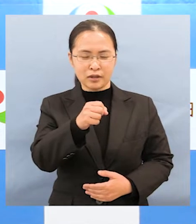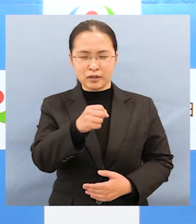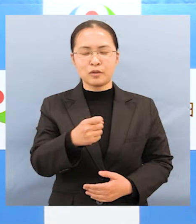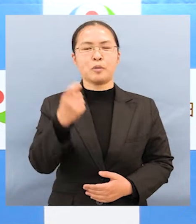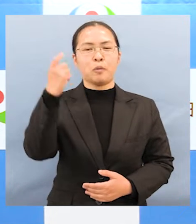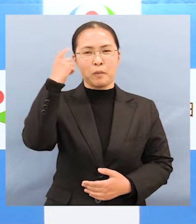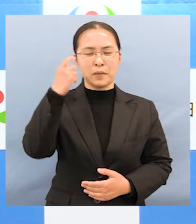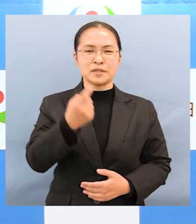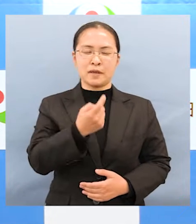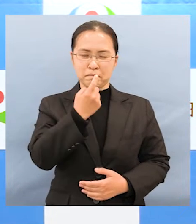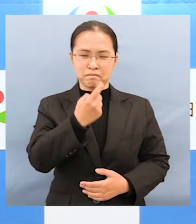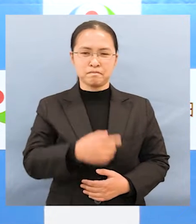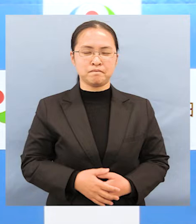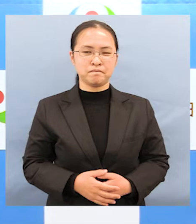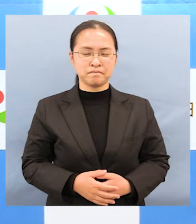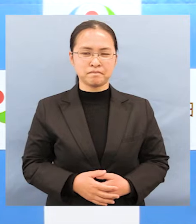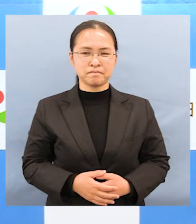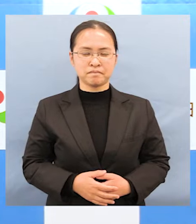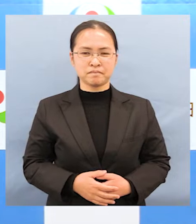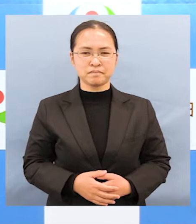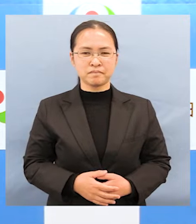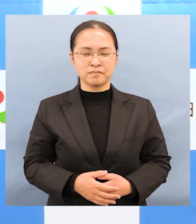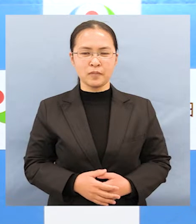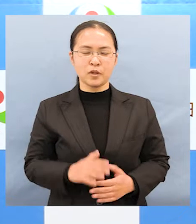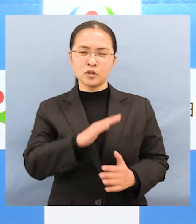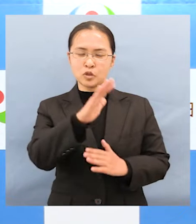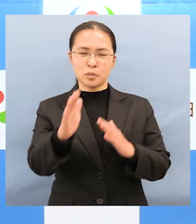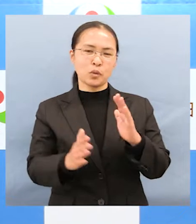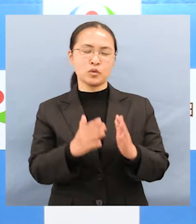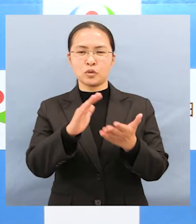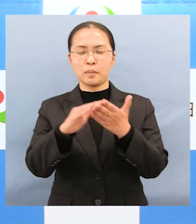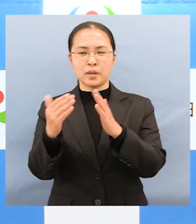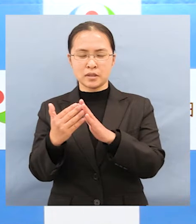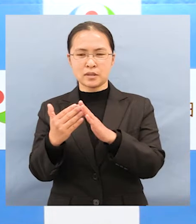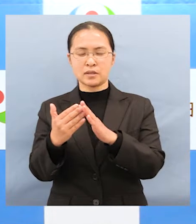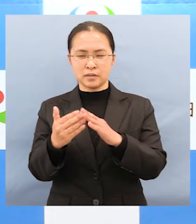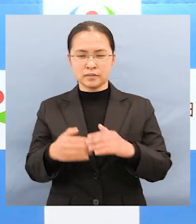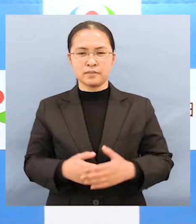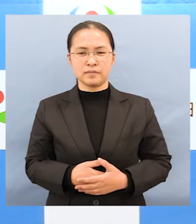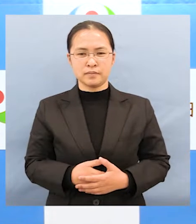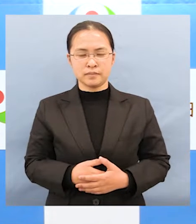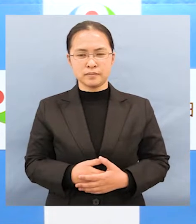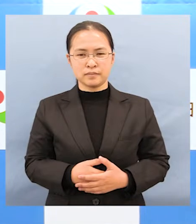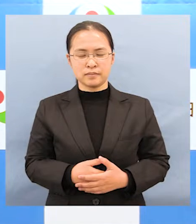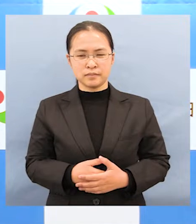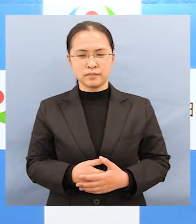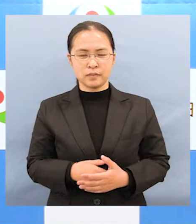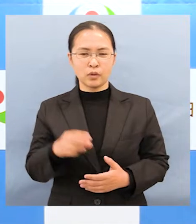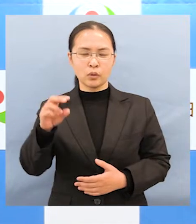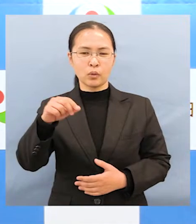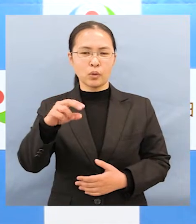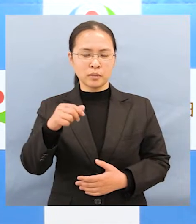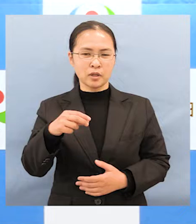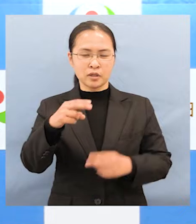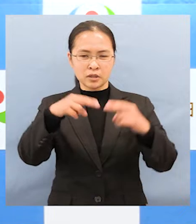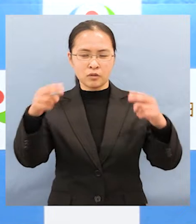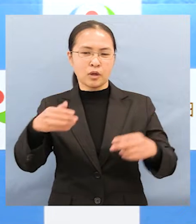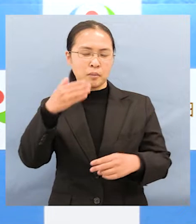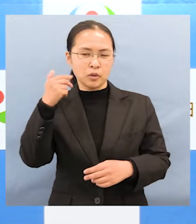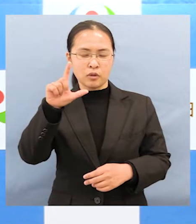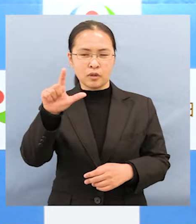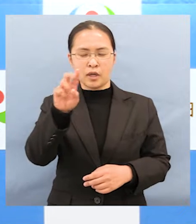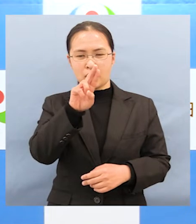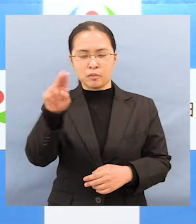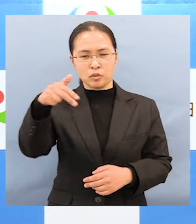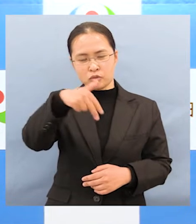に思いました。それから、スポーツの街でいきますと、土曜日には静岡ブルーレヴズと